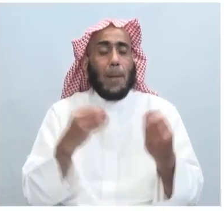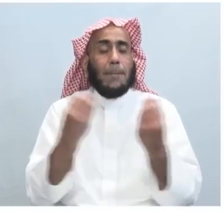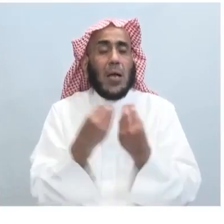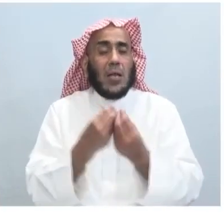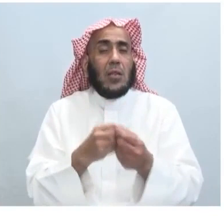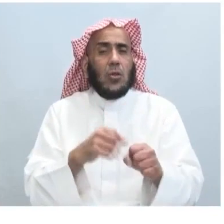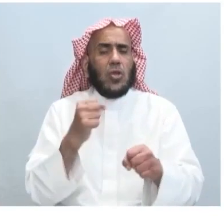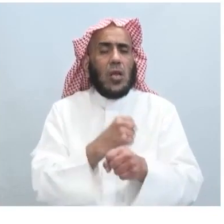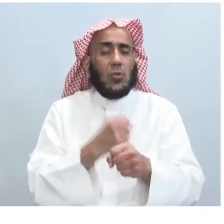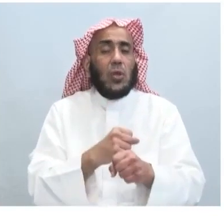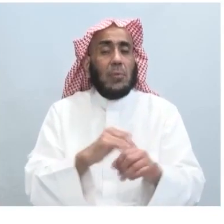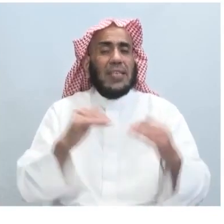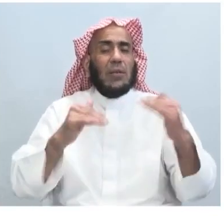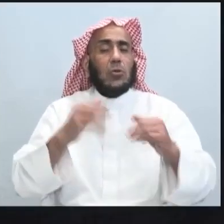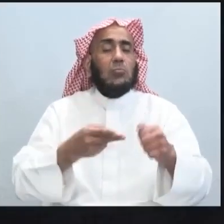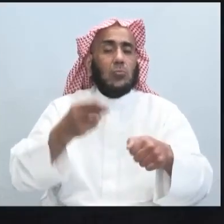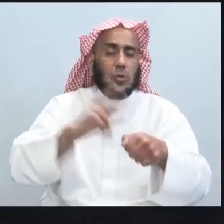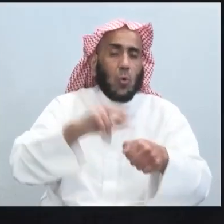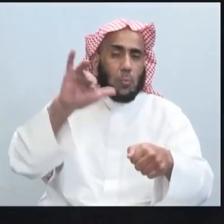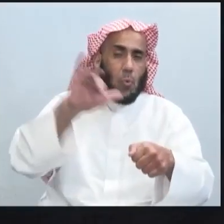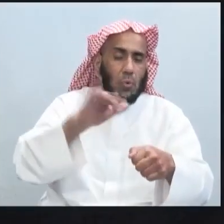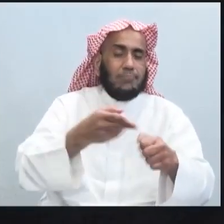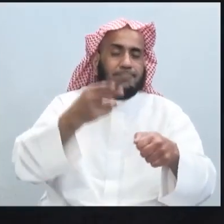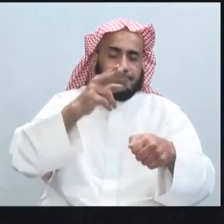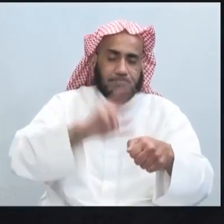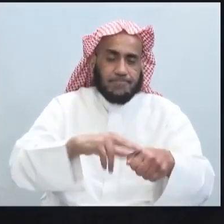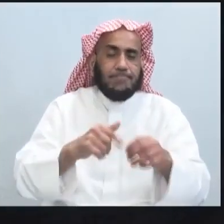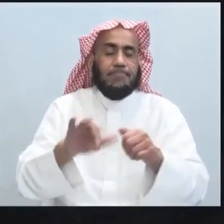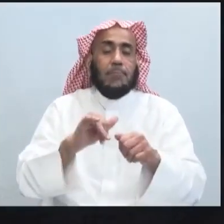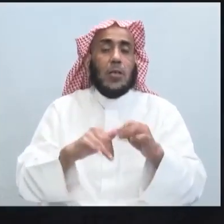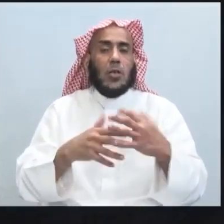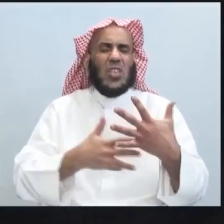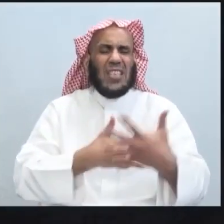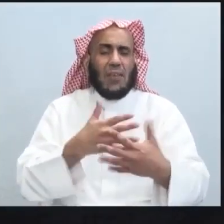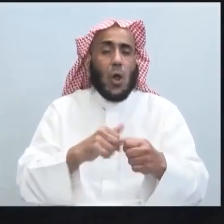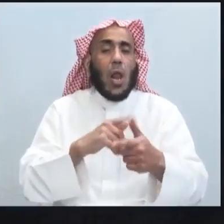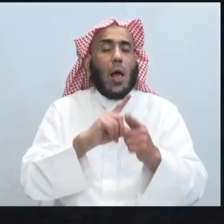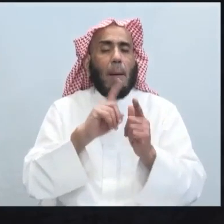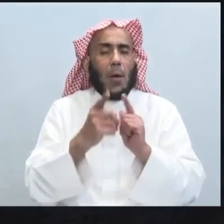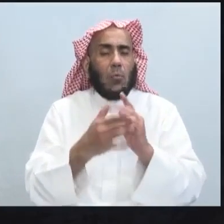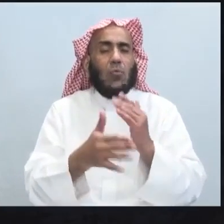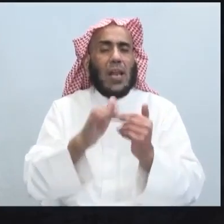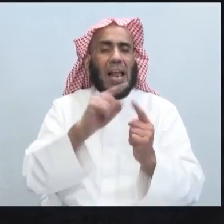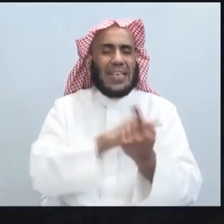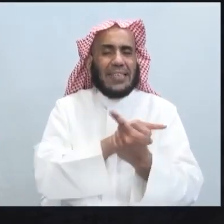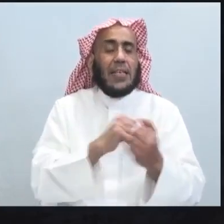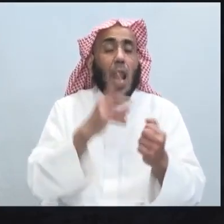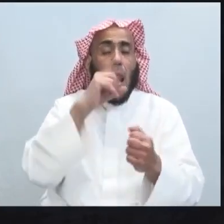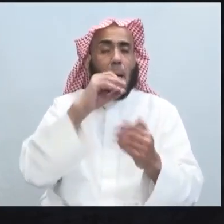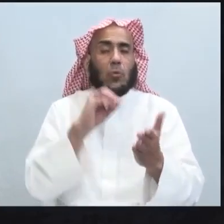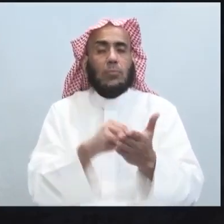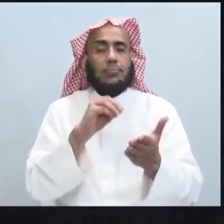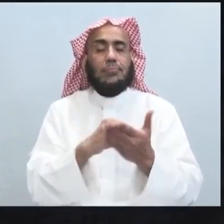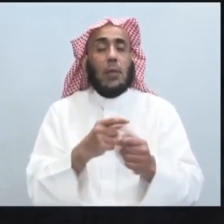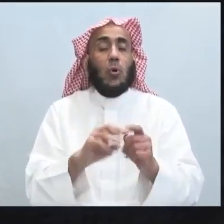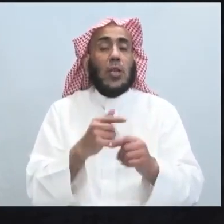يحدث عمليه التوازن تعود مره اخرى ترجع يحدث تفاعل الامامي يحدث تفاعل عكسي اذا لا بد ان تكون